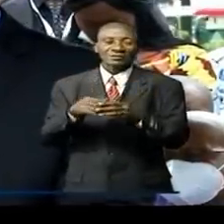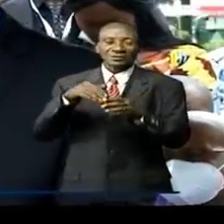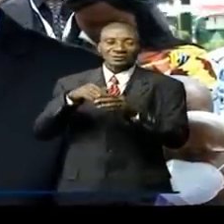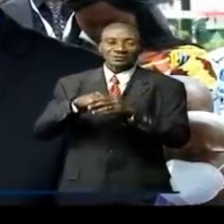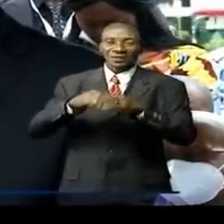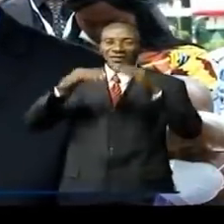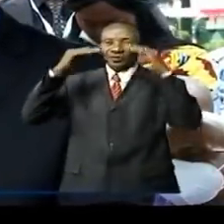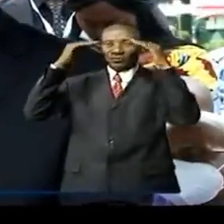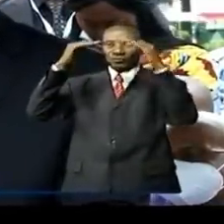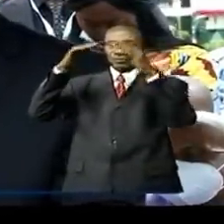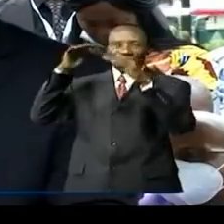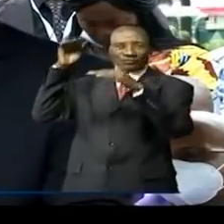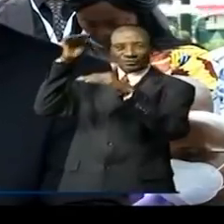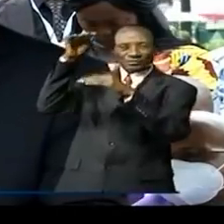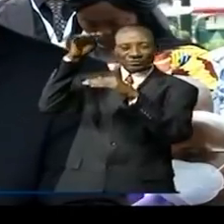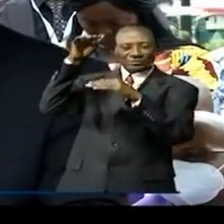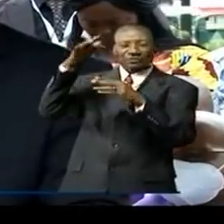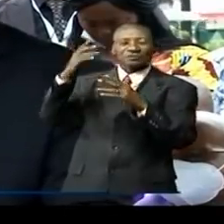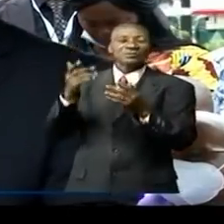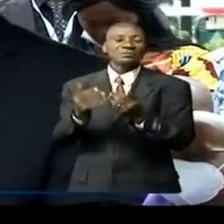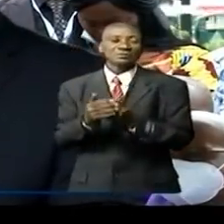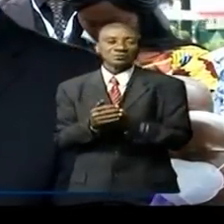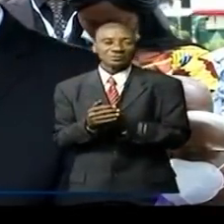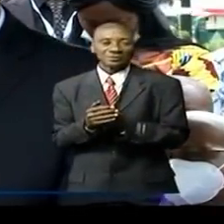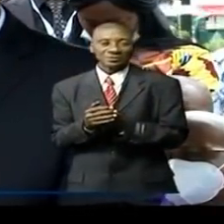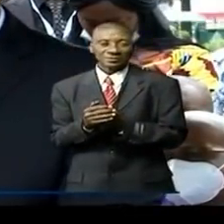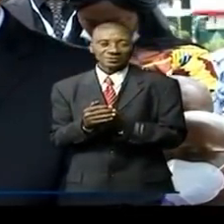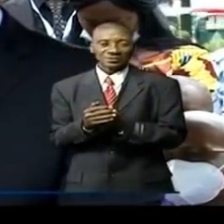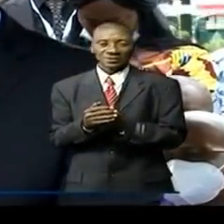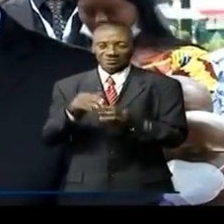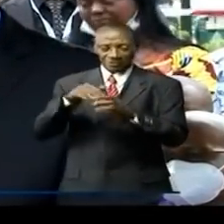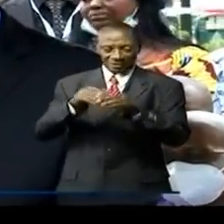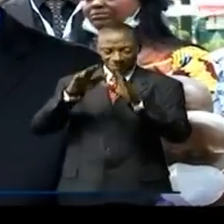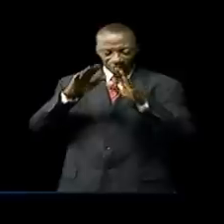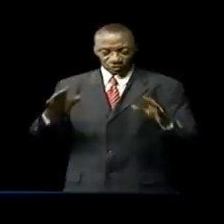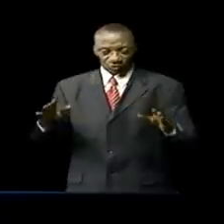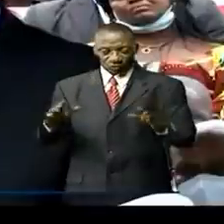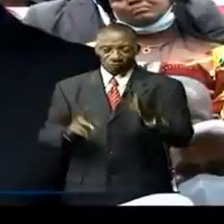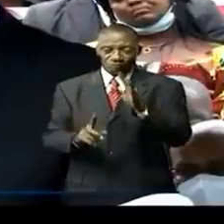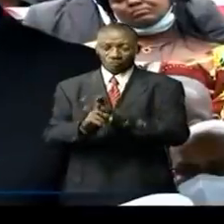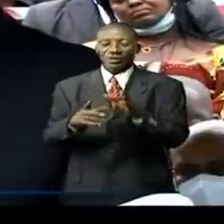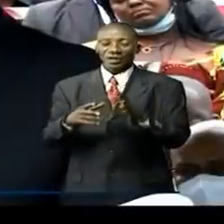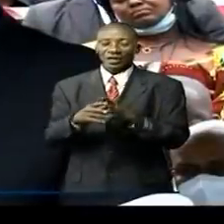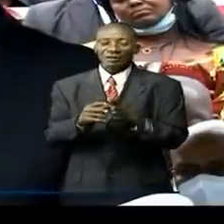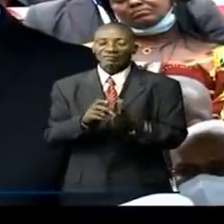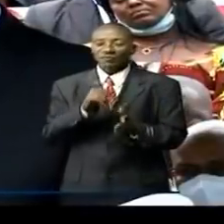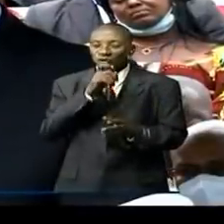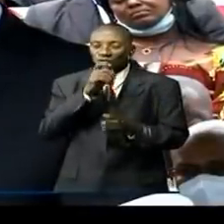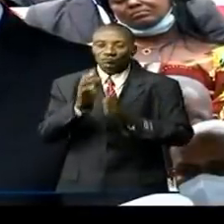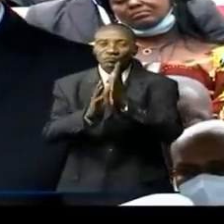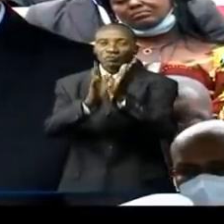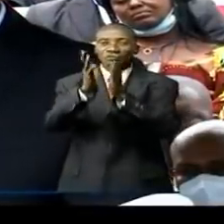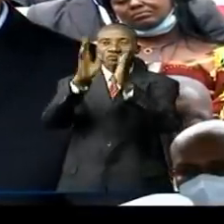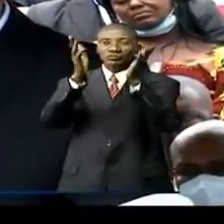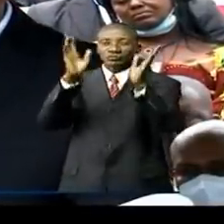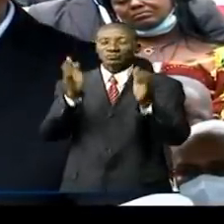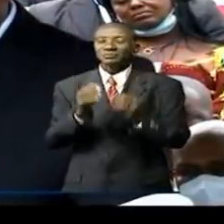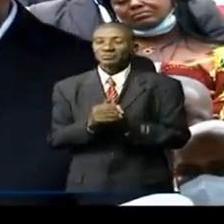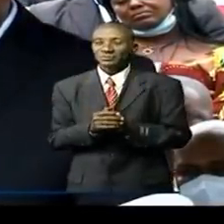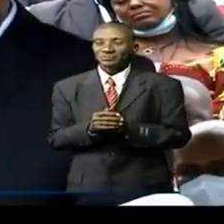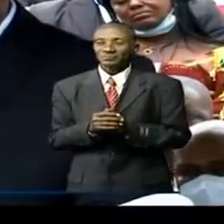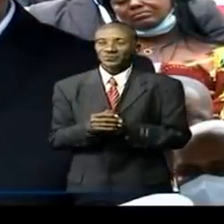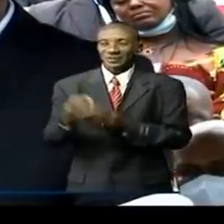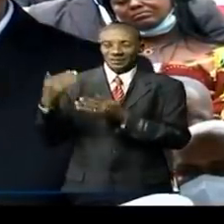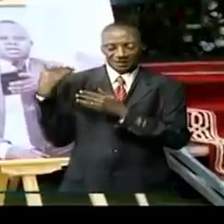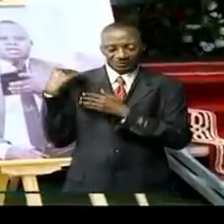ustensiles d'une maison encore envahie par une fumée étouffante. Le chef de la maison civile a décrit Alpha Tumba comme un